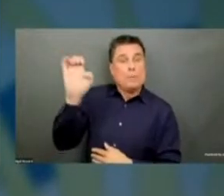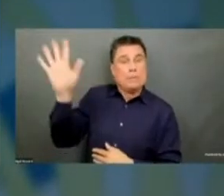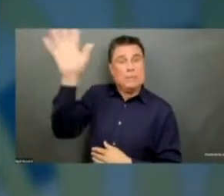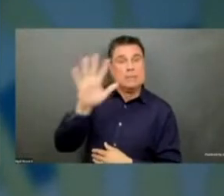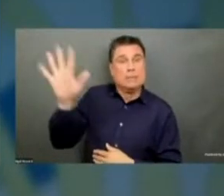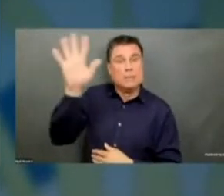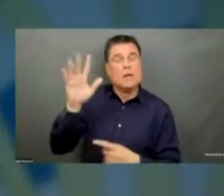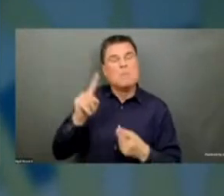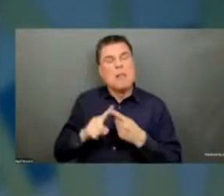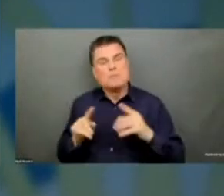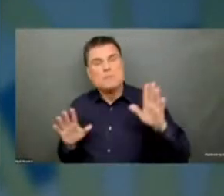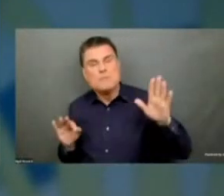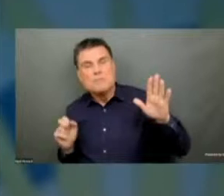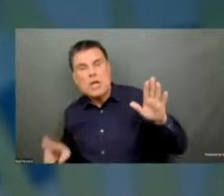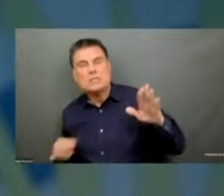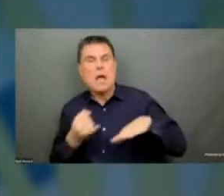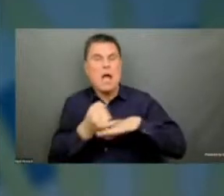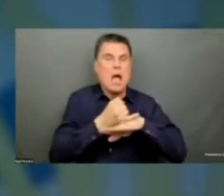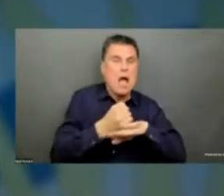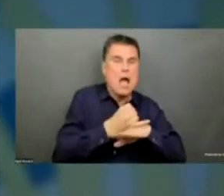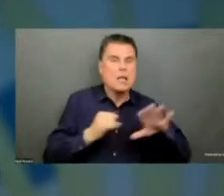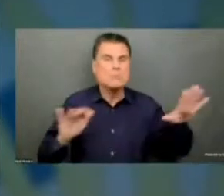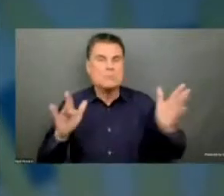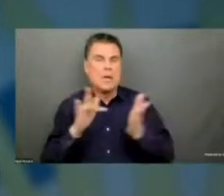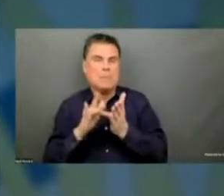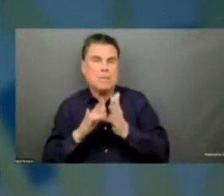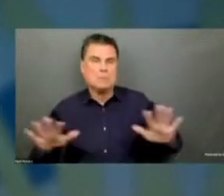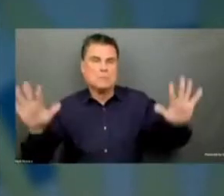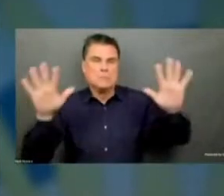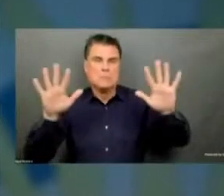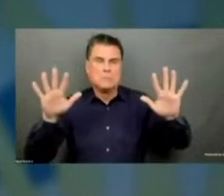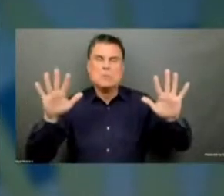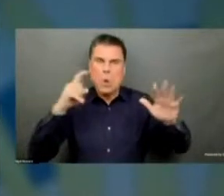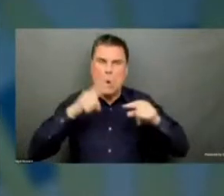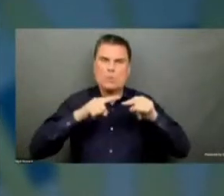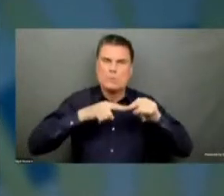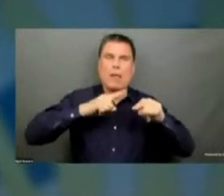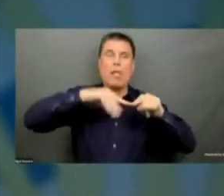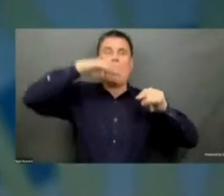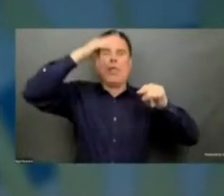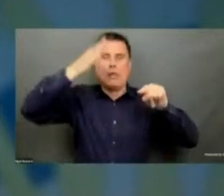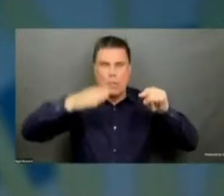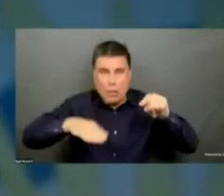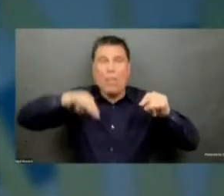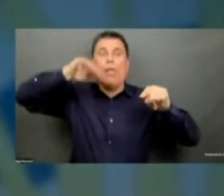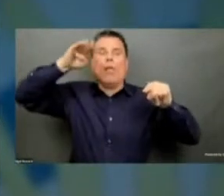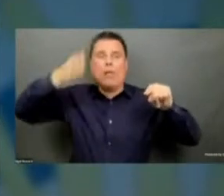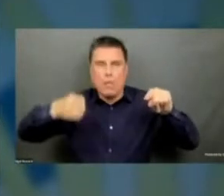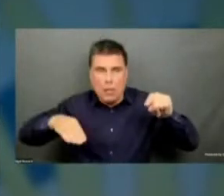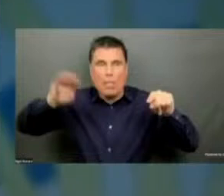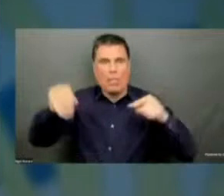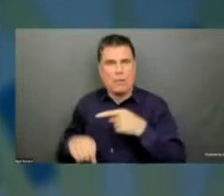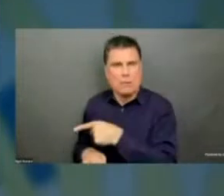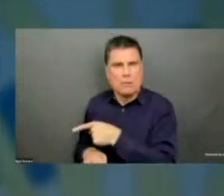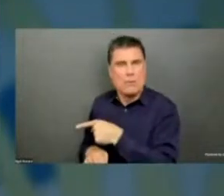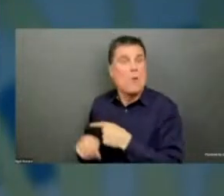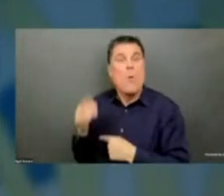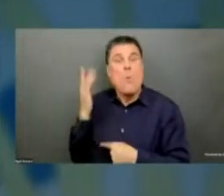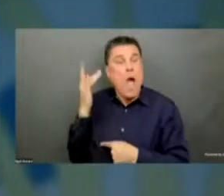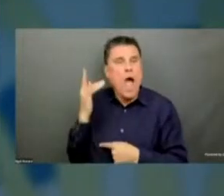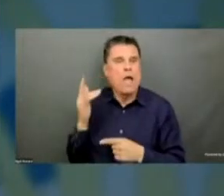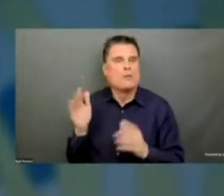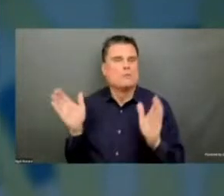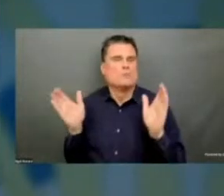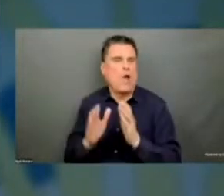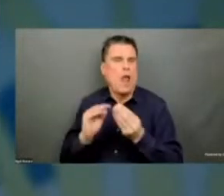come 局， back 他们的 towards 这 1 个 and 上 under 下波动 1, 很大。 where our population is 特 the 别是 greatest 看到 and 了吗？ where 内 we have 陆 the 啊 most， 岛上 impact 卫生 has 局 been 啊 in the